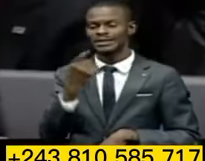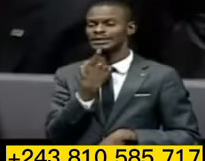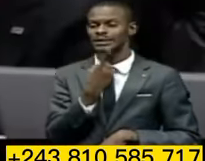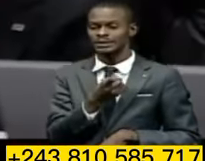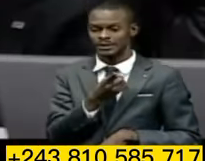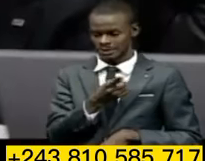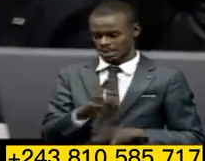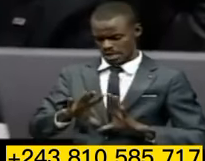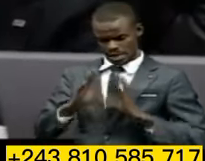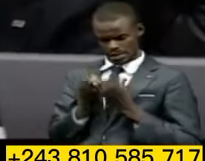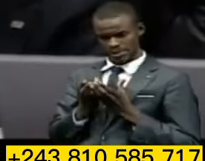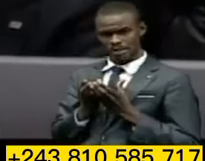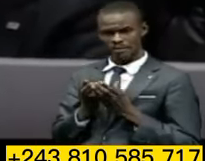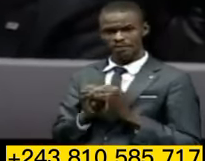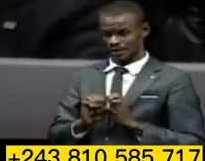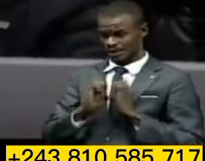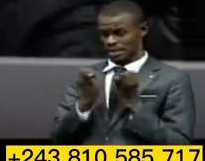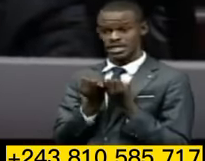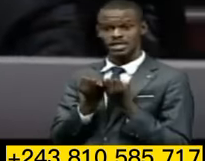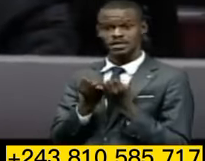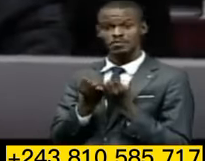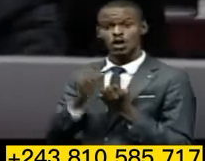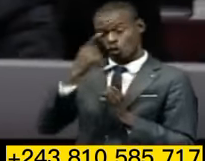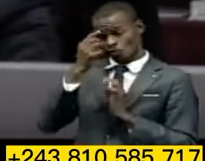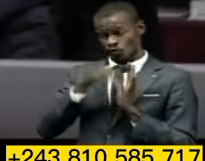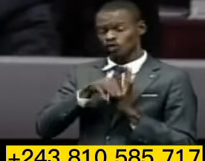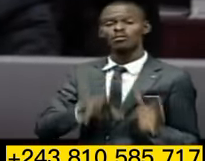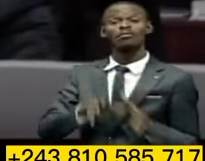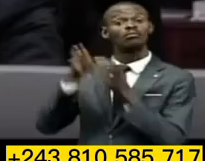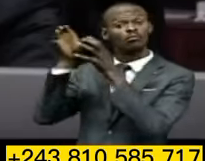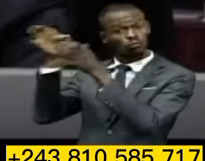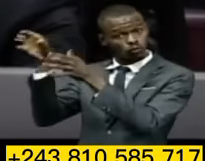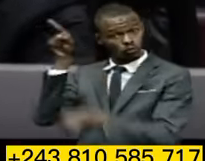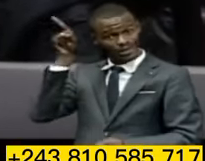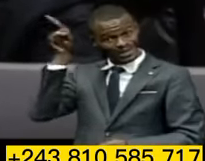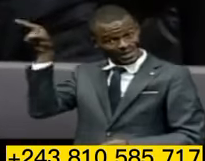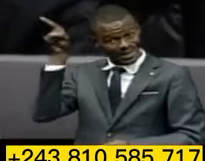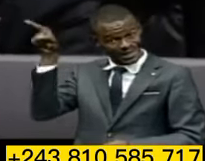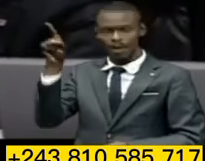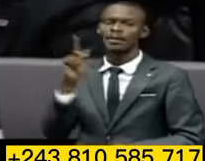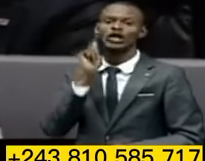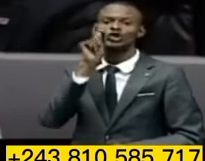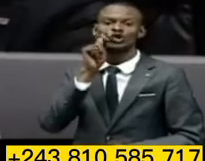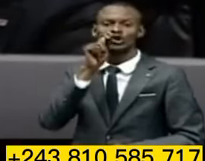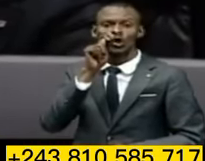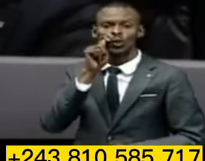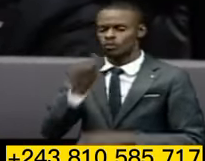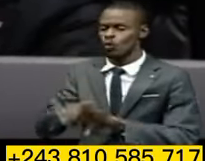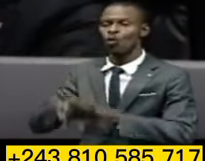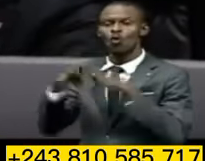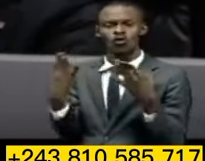quelques membres du gouvernement à Yangambi du 5 au 7 septembre 2002 pour lancer les travaux